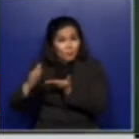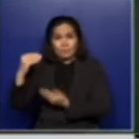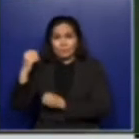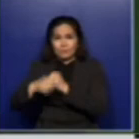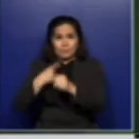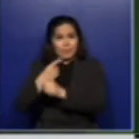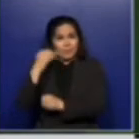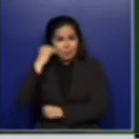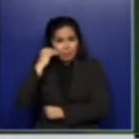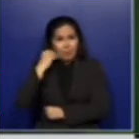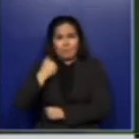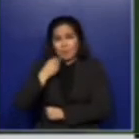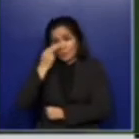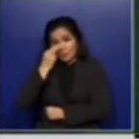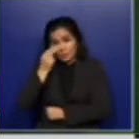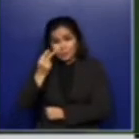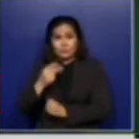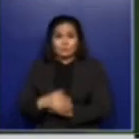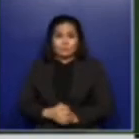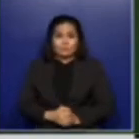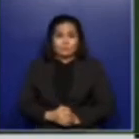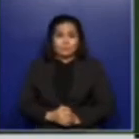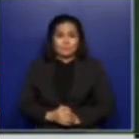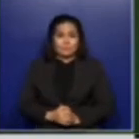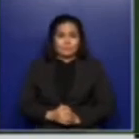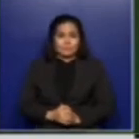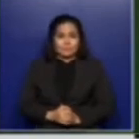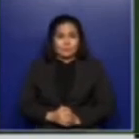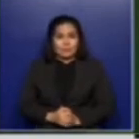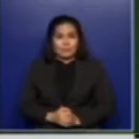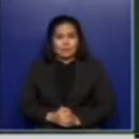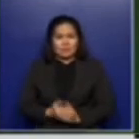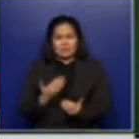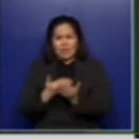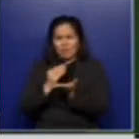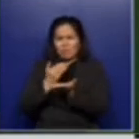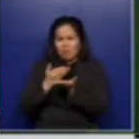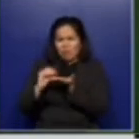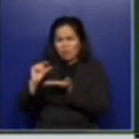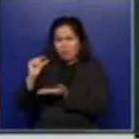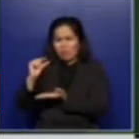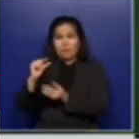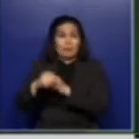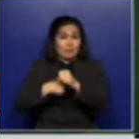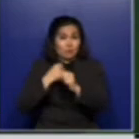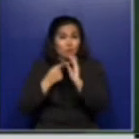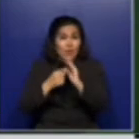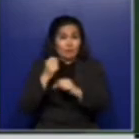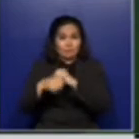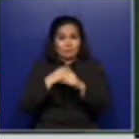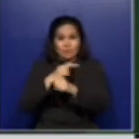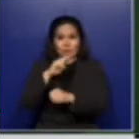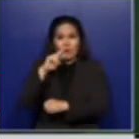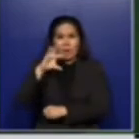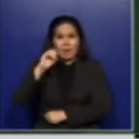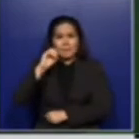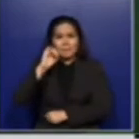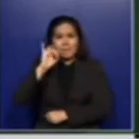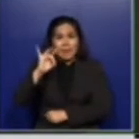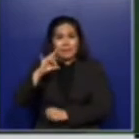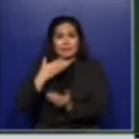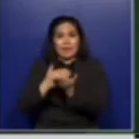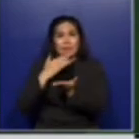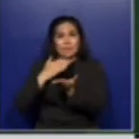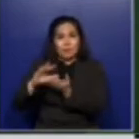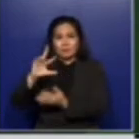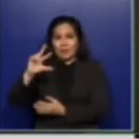ครับแต่ปีที่ท่านใช้คืนนั้นโดยสัดส่วนน้อยมากนะครับปี2558เนี่ยท่านใช้เงินกู้ไป